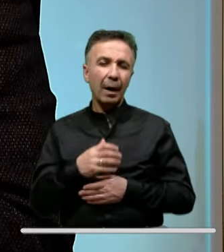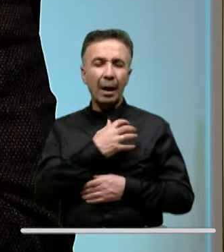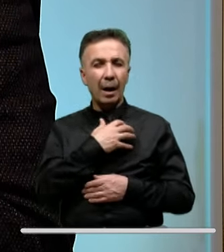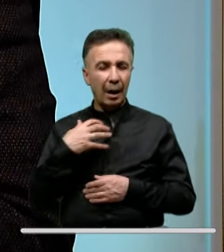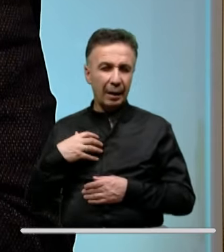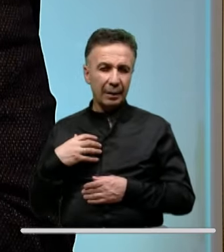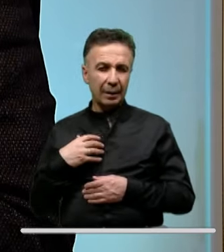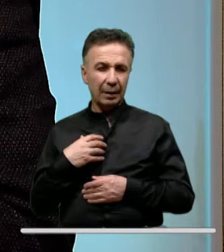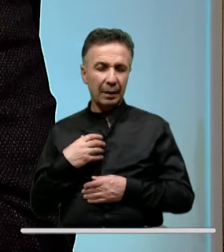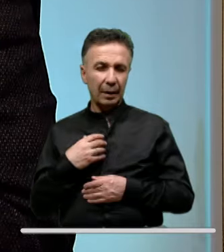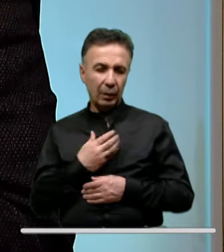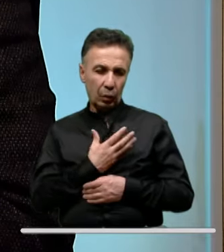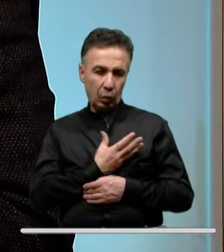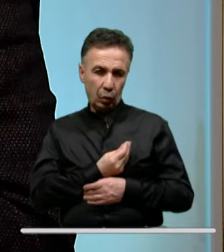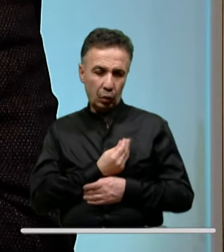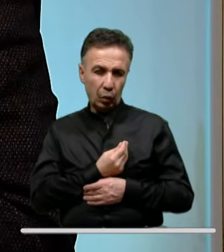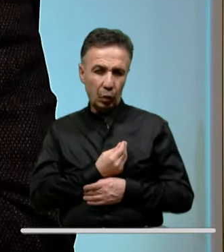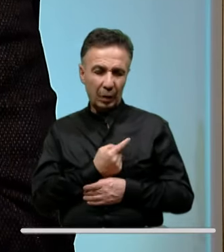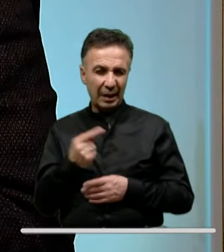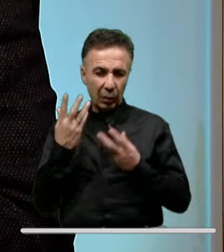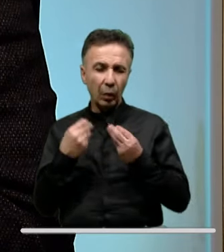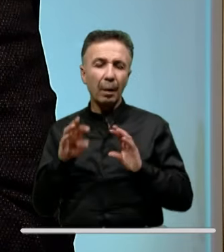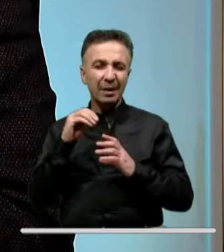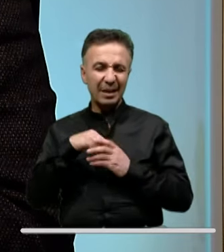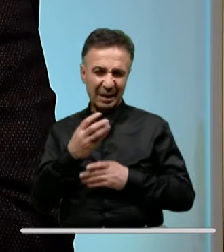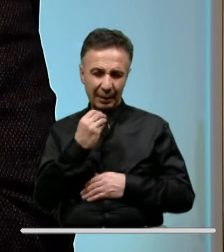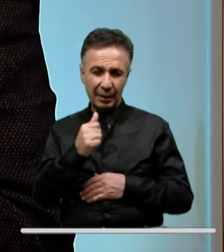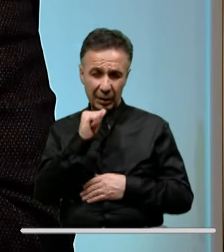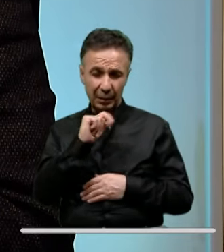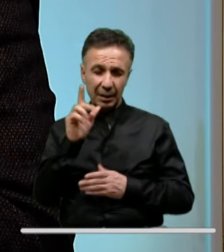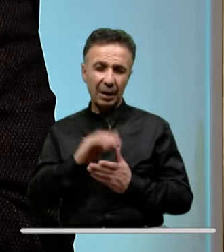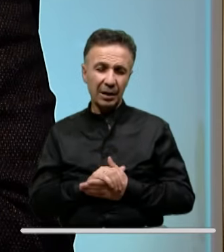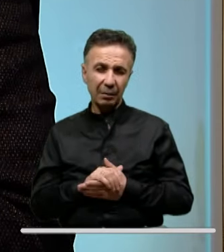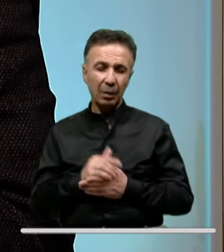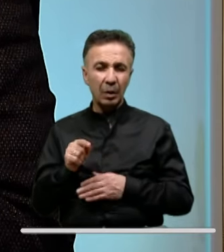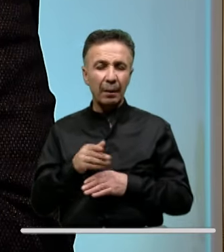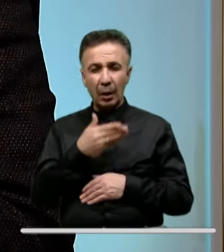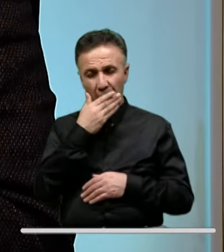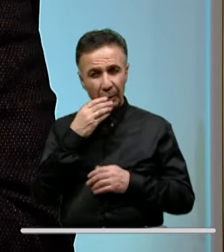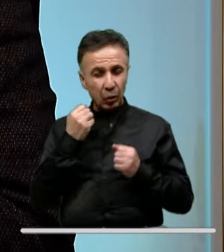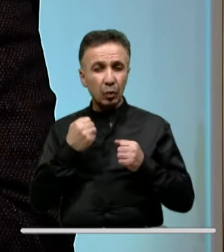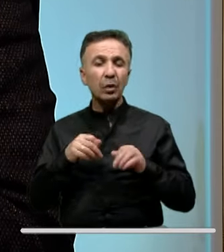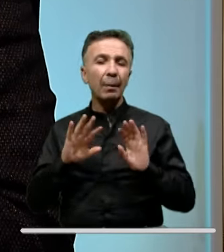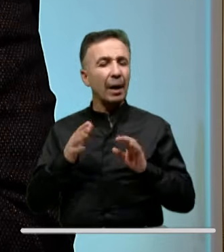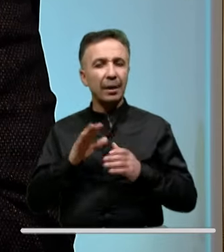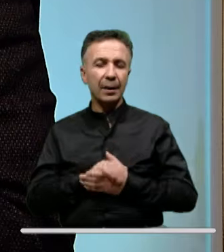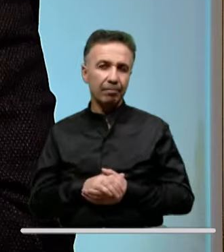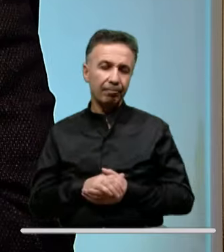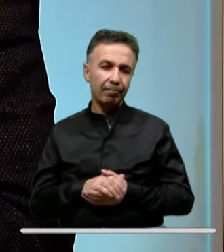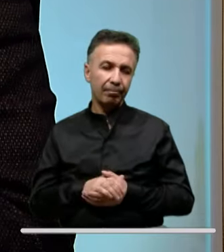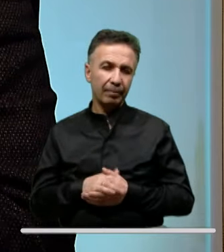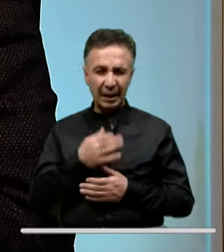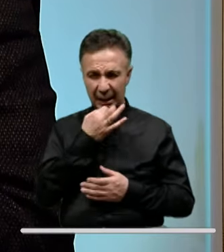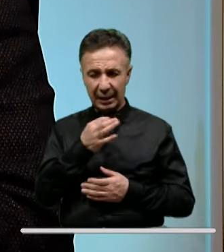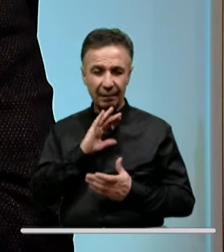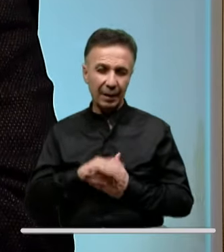Sütü eksilmemesi için de beslenmesi lazım. Dolayısıyla bundan dolayı oruç tutmama yani ruhsatı